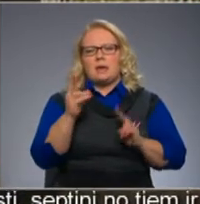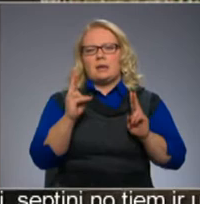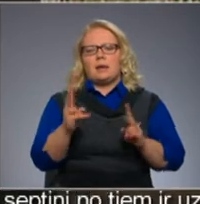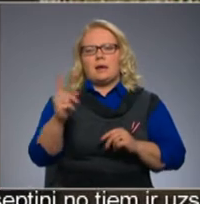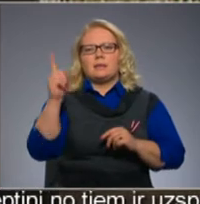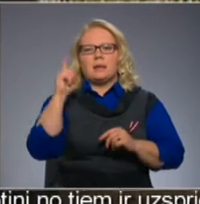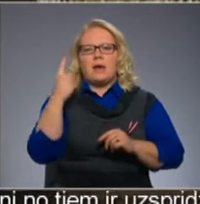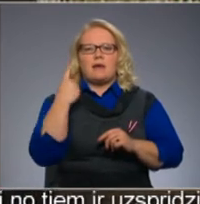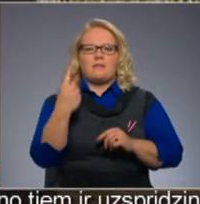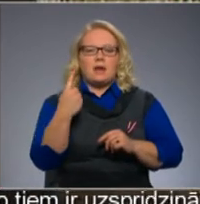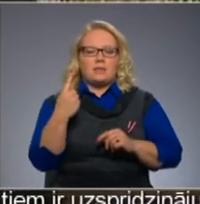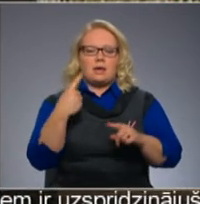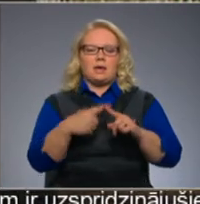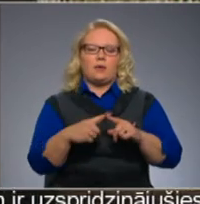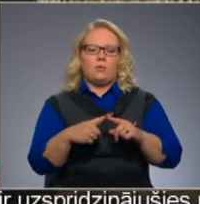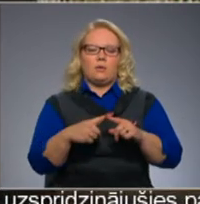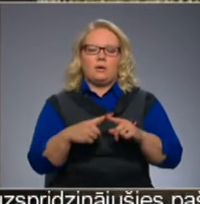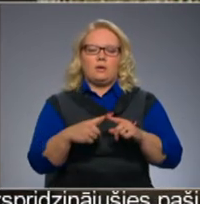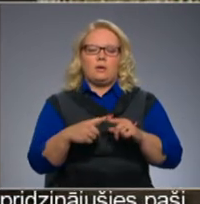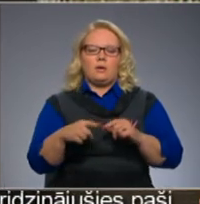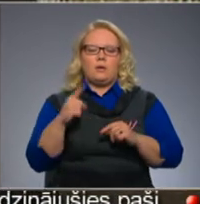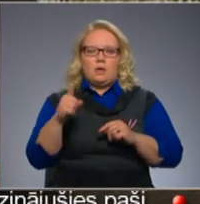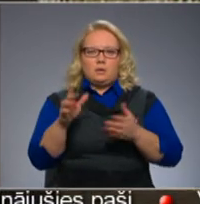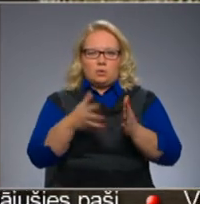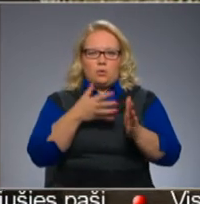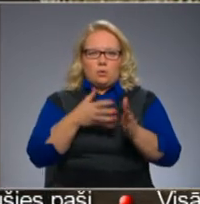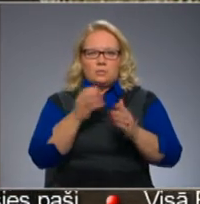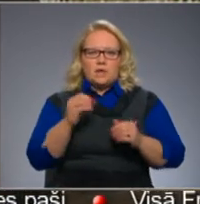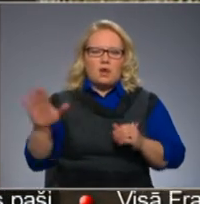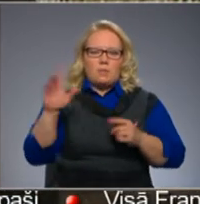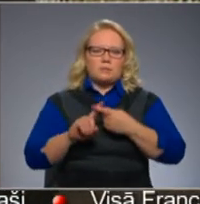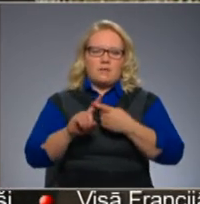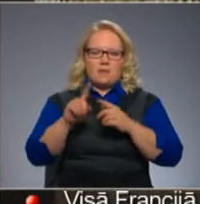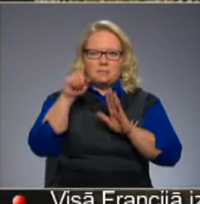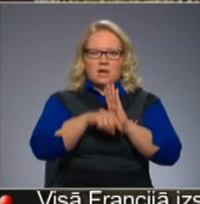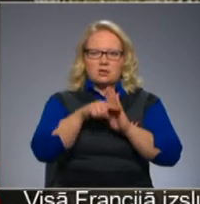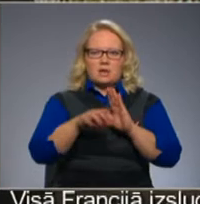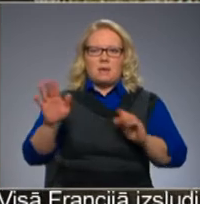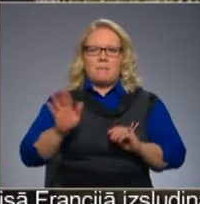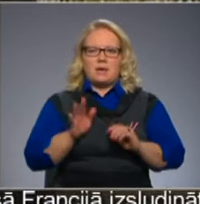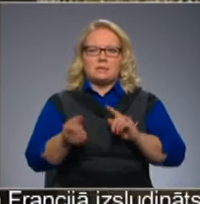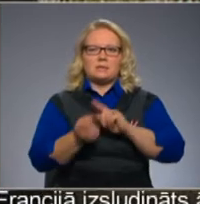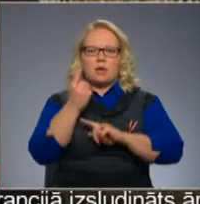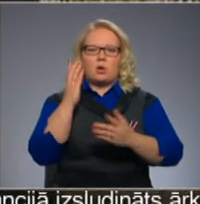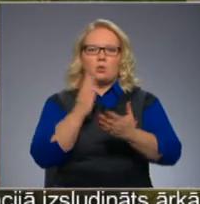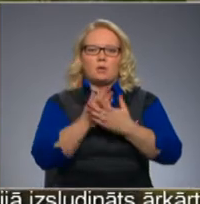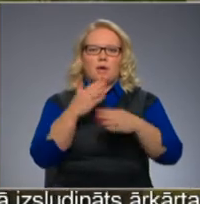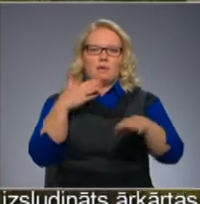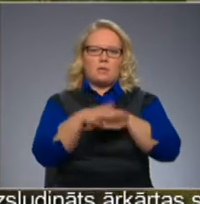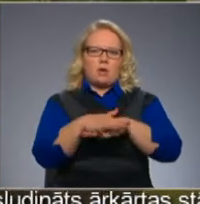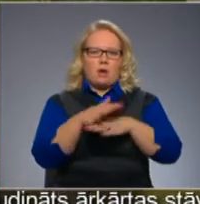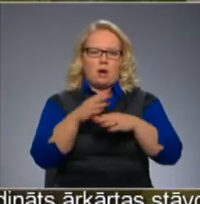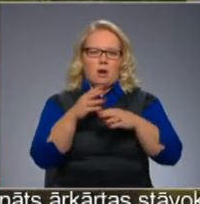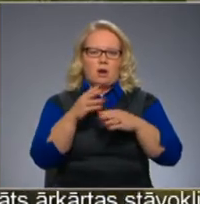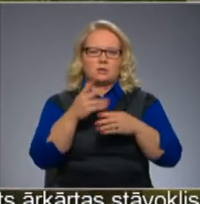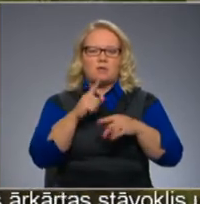tikai vienīgi, teiksim, robežu kontrolas trūkums Eiropas Savienības iekšēnē ir bijis cēlonis tam, ka notiek šis terorakts.